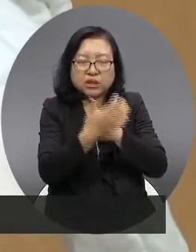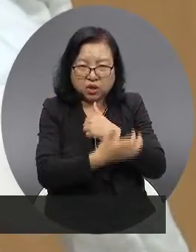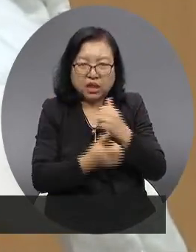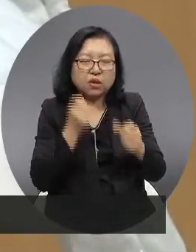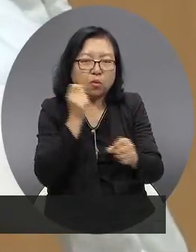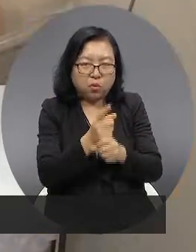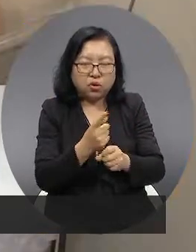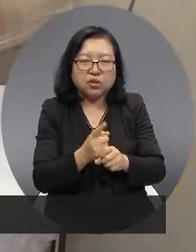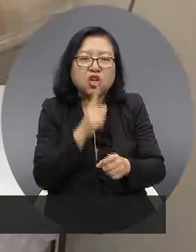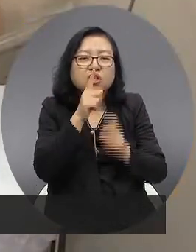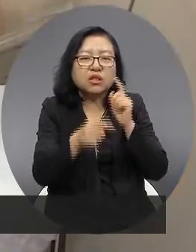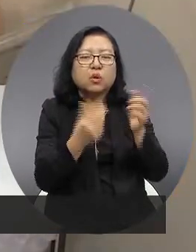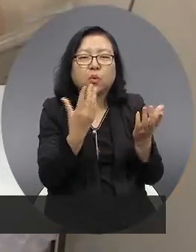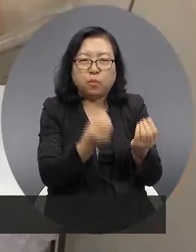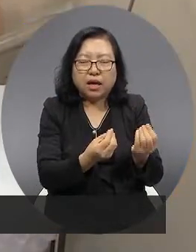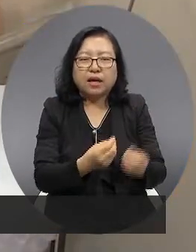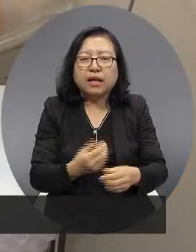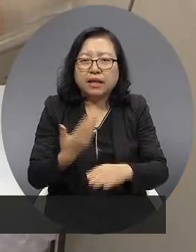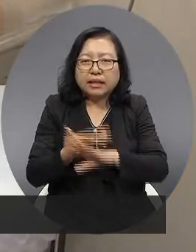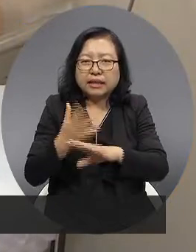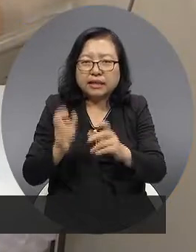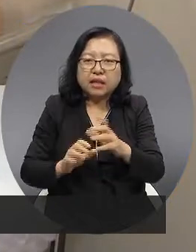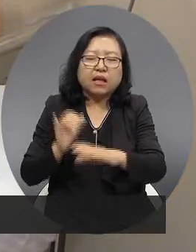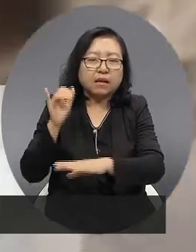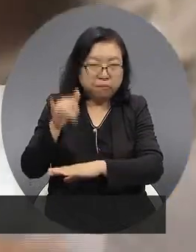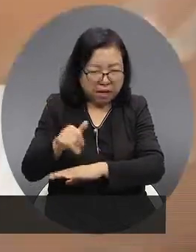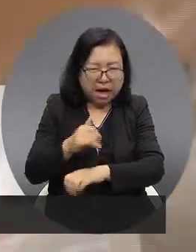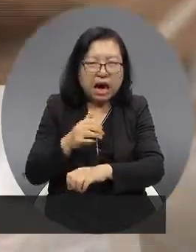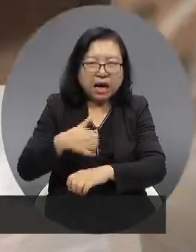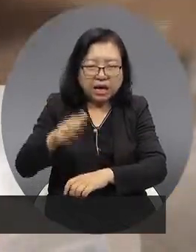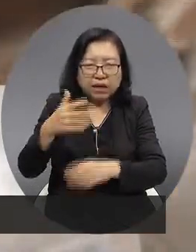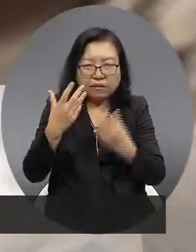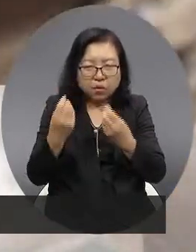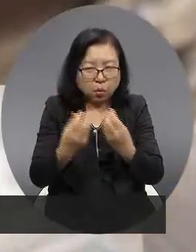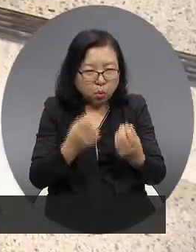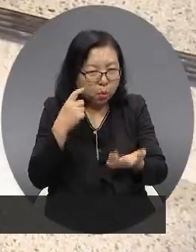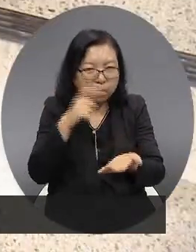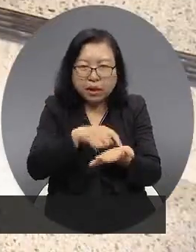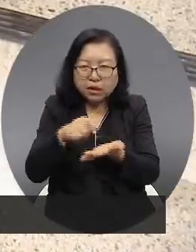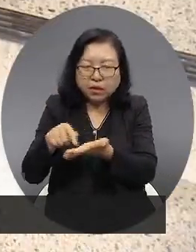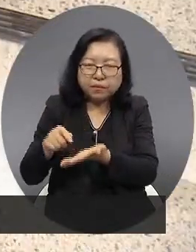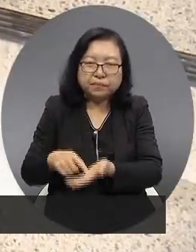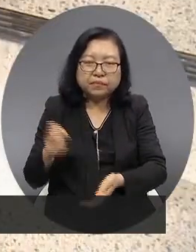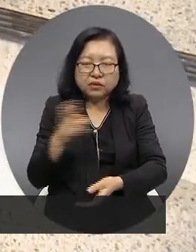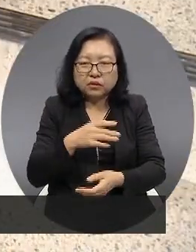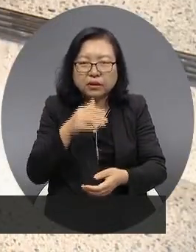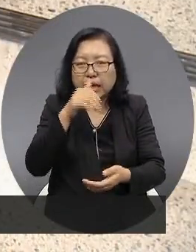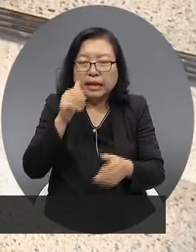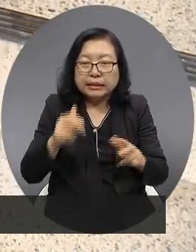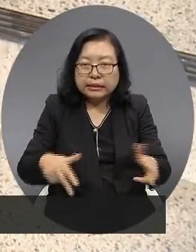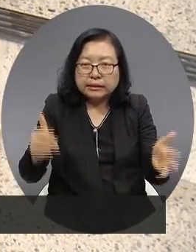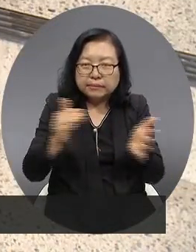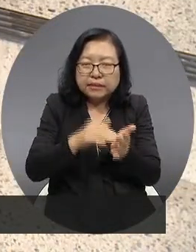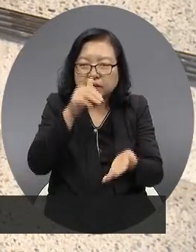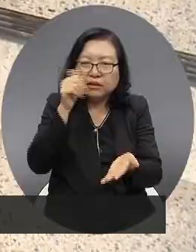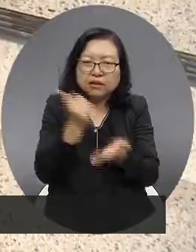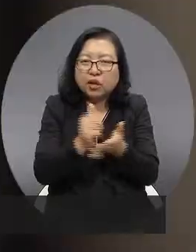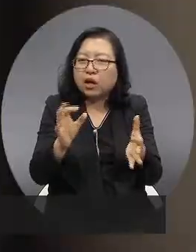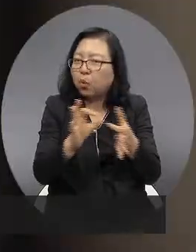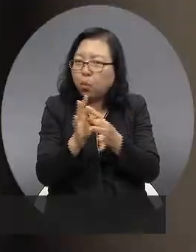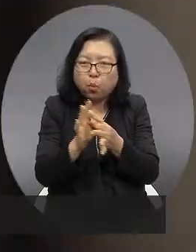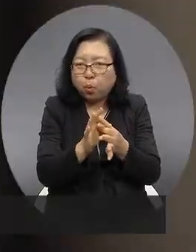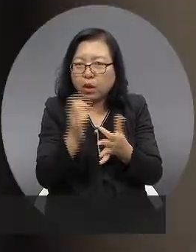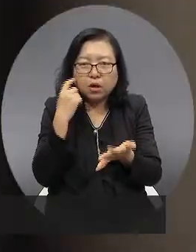출생신고를 마친 경우 해외 입양된 사례 등으로 확인됐습니다. 또 범죄와 연루된 정황은 아직 없는